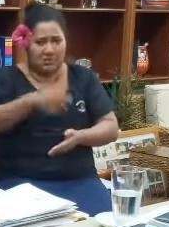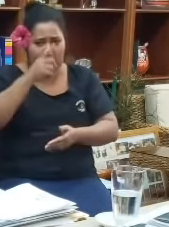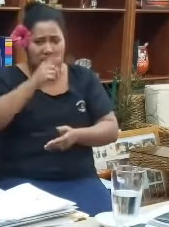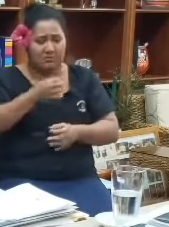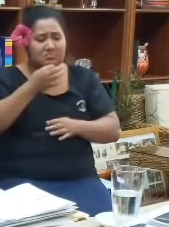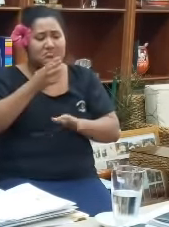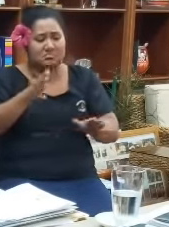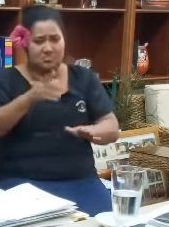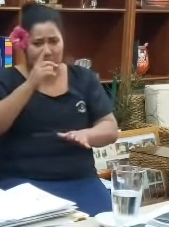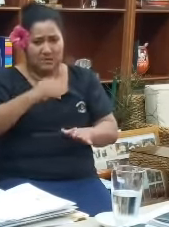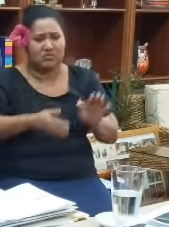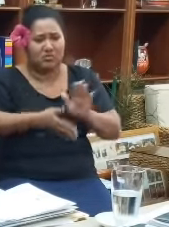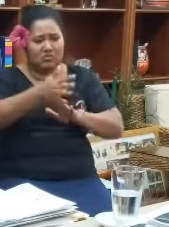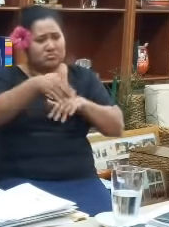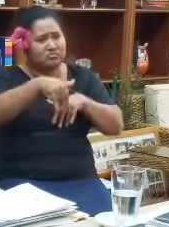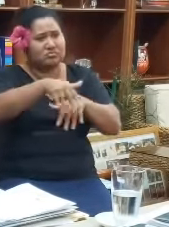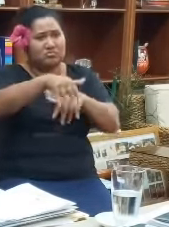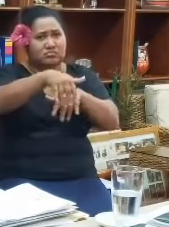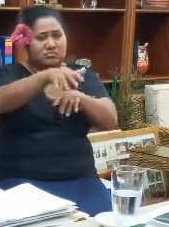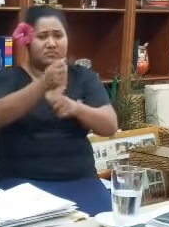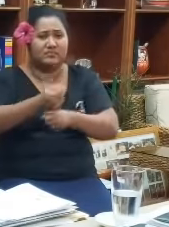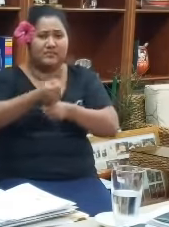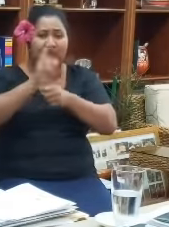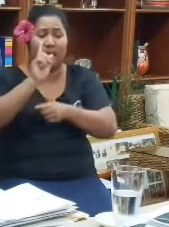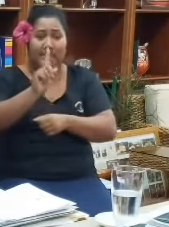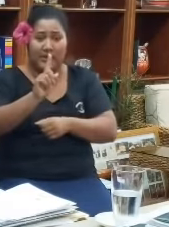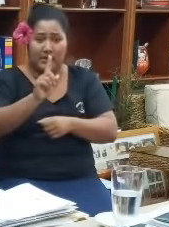fengo fiam saval tite pa ol mea